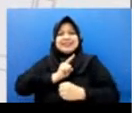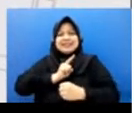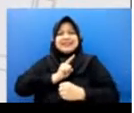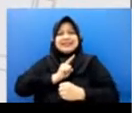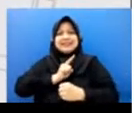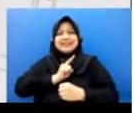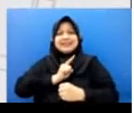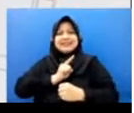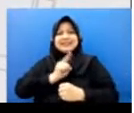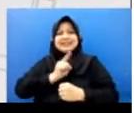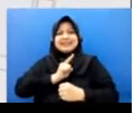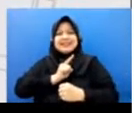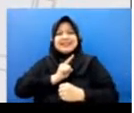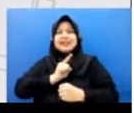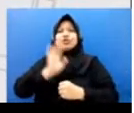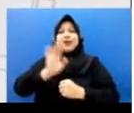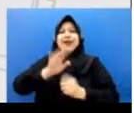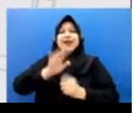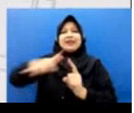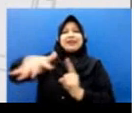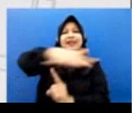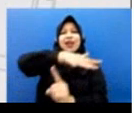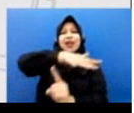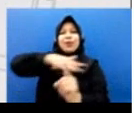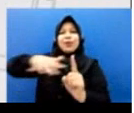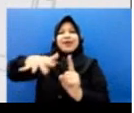untuk diterima oleh lingkungan peer group-nya.